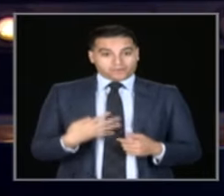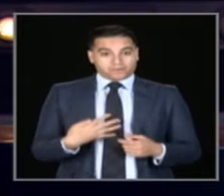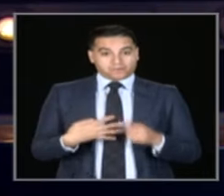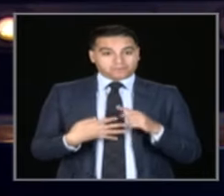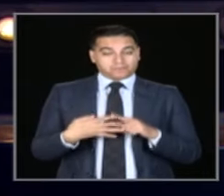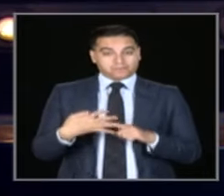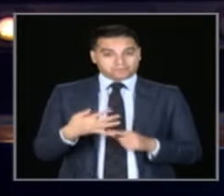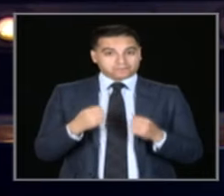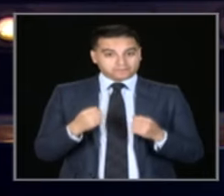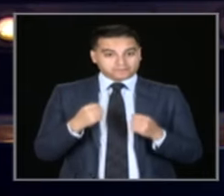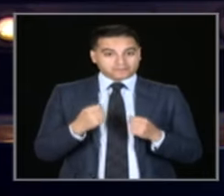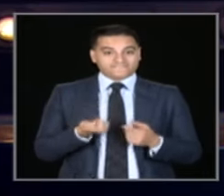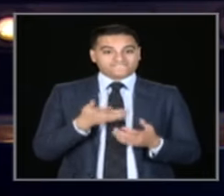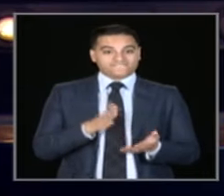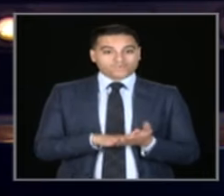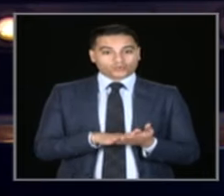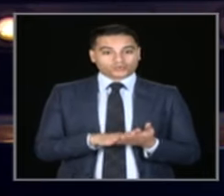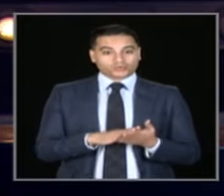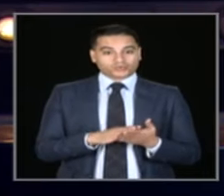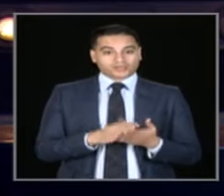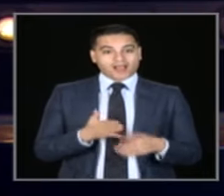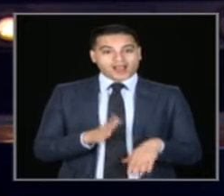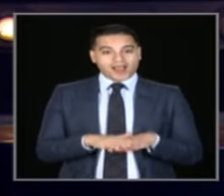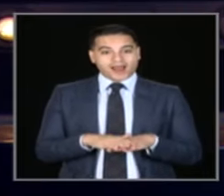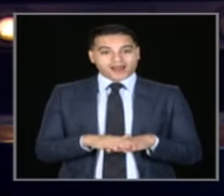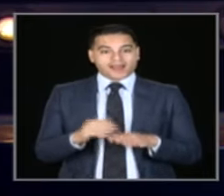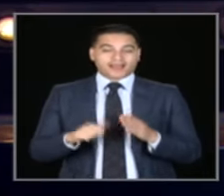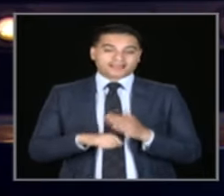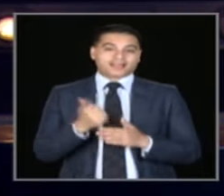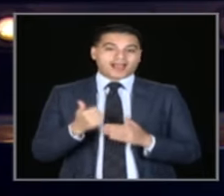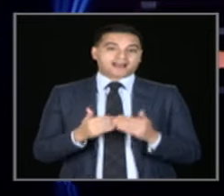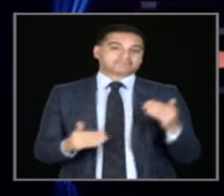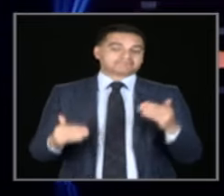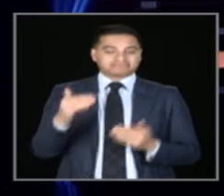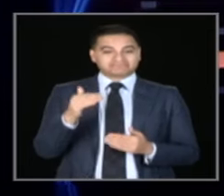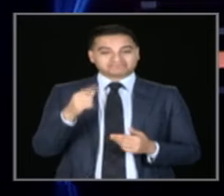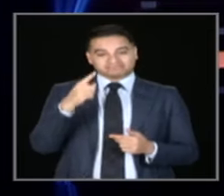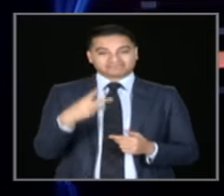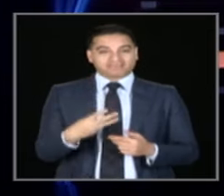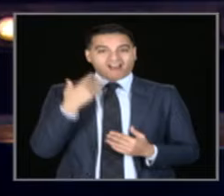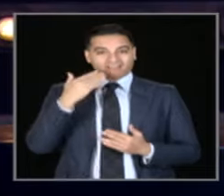الأربع فرق عندهم الفرصة للتأهل لدور الثمانية.